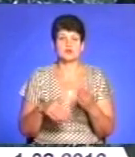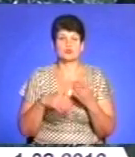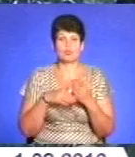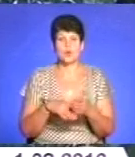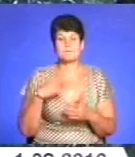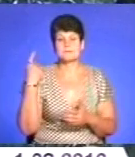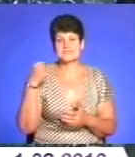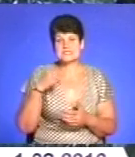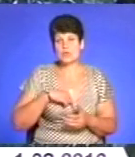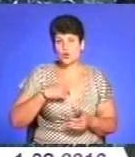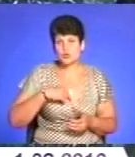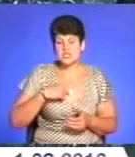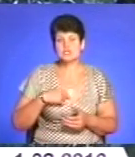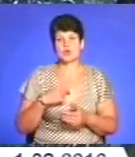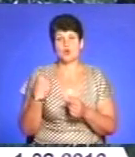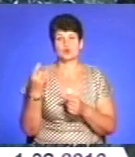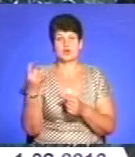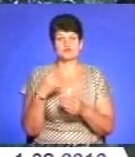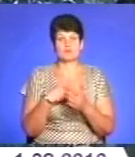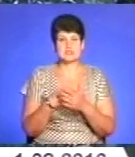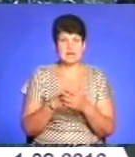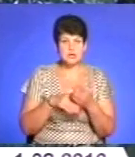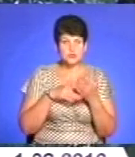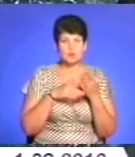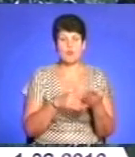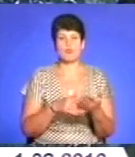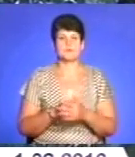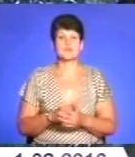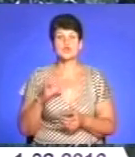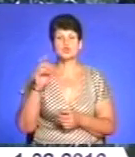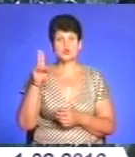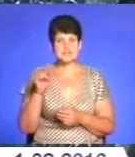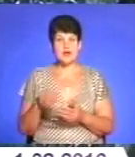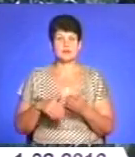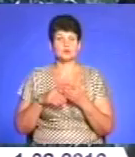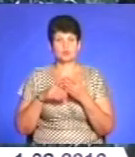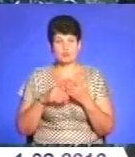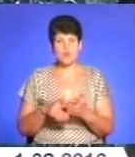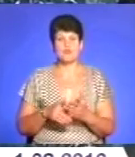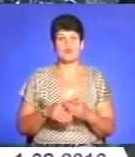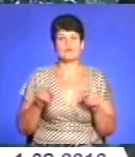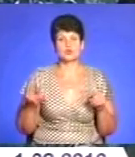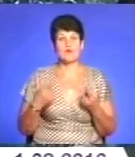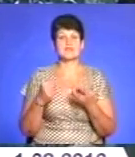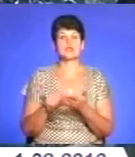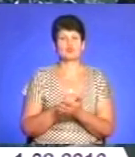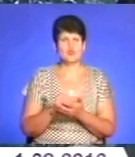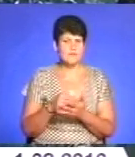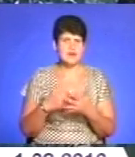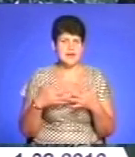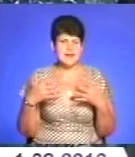психологічна, одноразова матеріальна допомога, соціальна допомога, допомога у відновленні документів, допомога